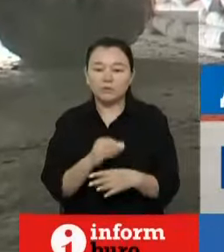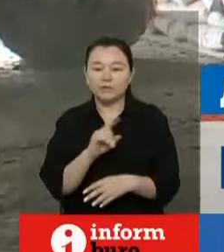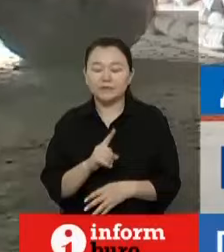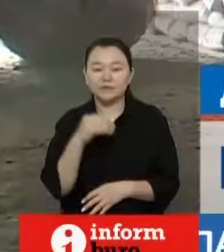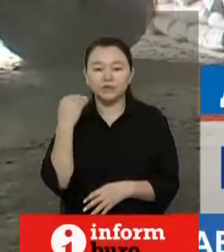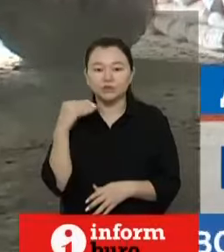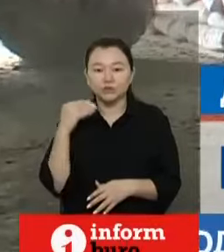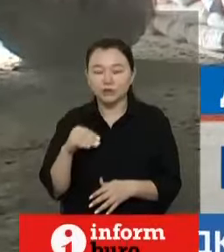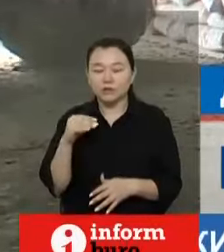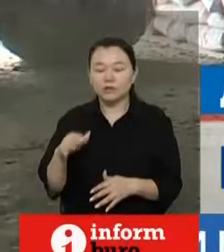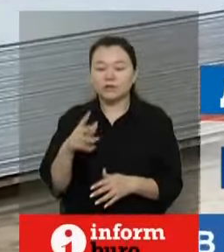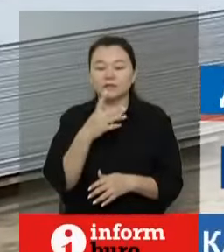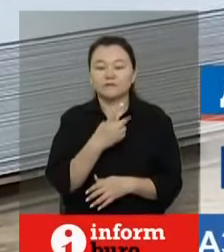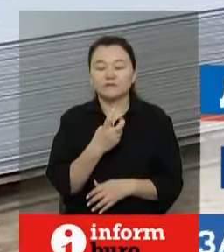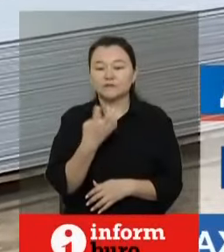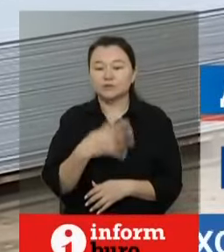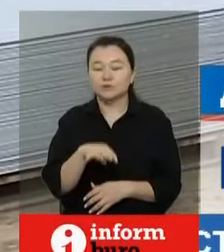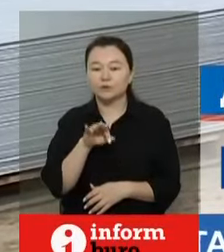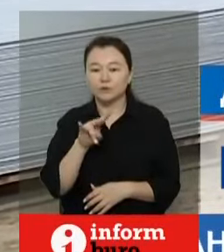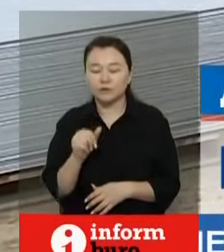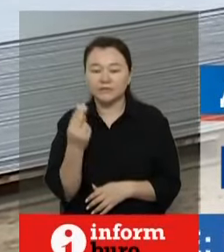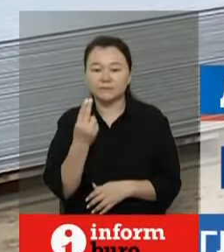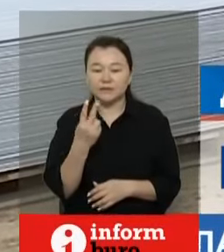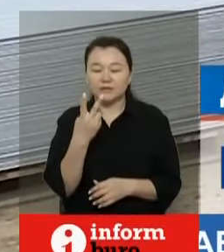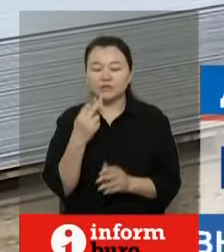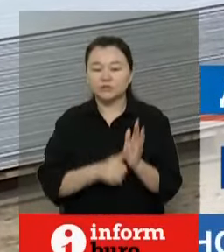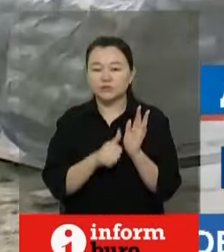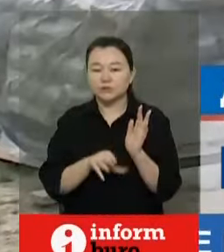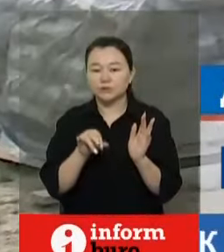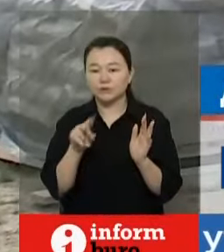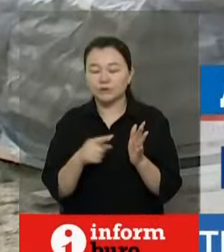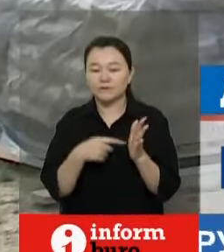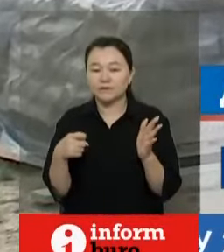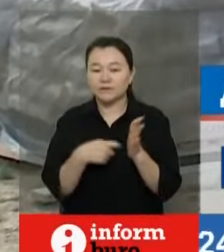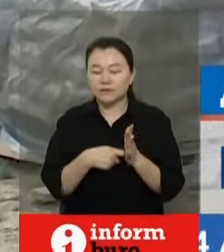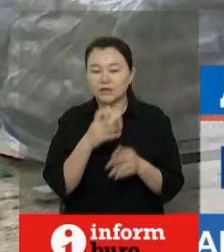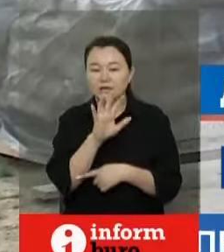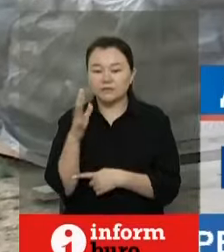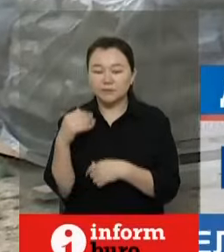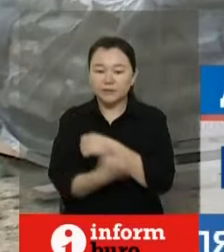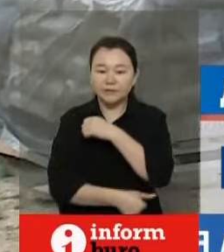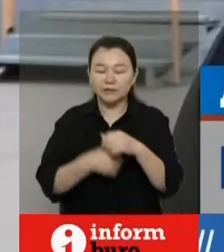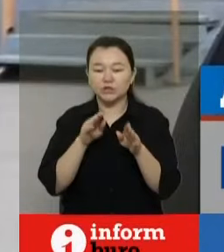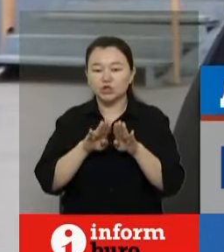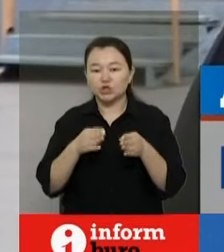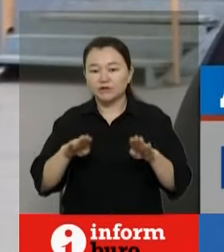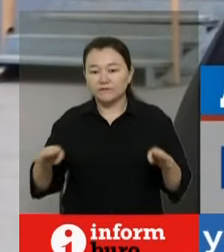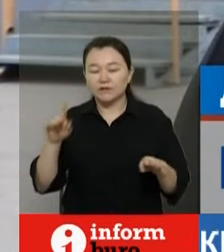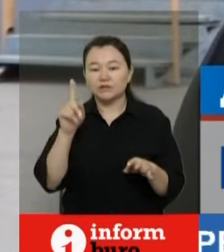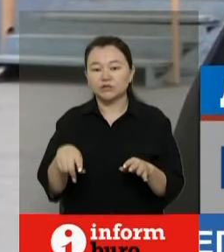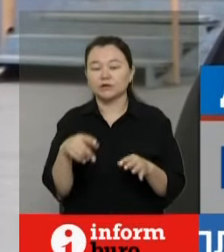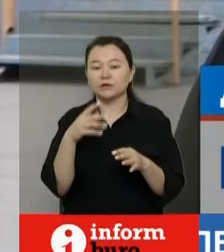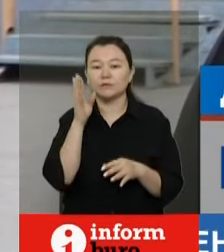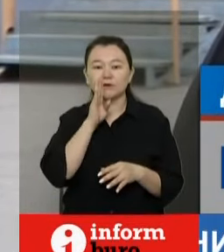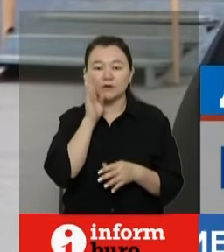Таджикистана. 240 тонн цемента, 60 тонн гвоздей, 70 тонн лесоматериала, шифер, а также питьевая вода. Оказывают нам